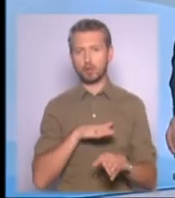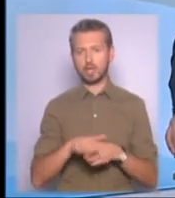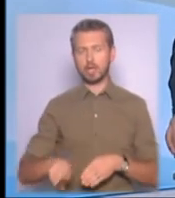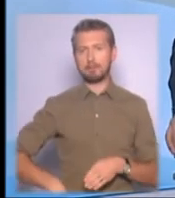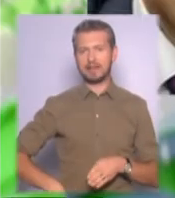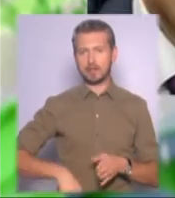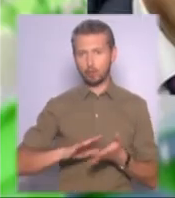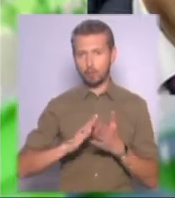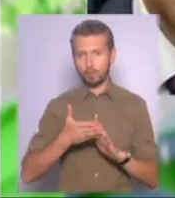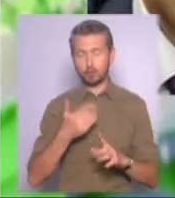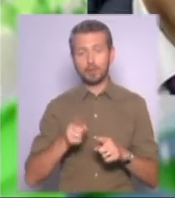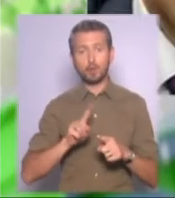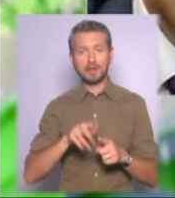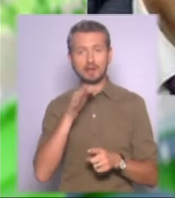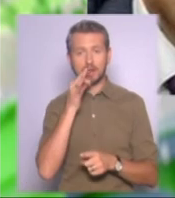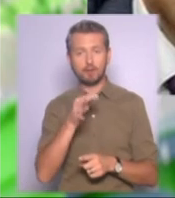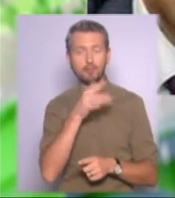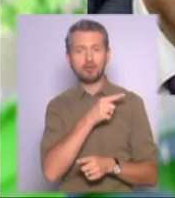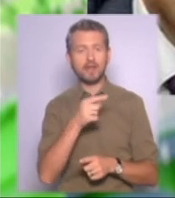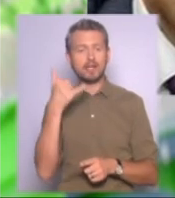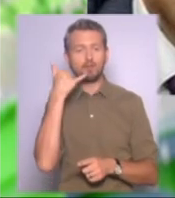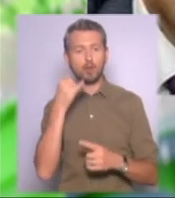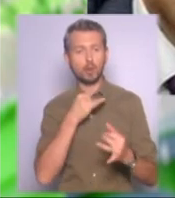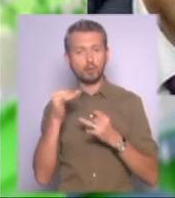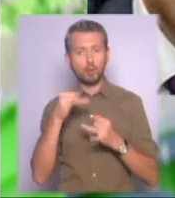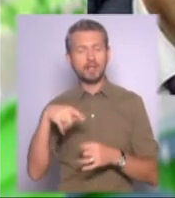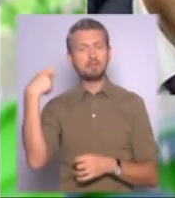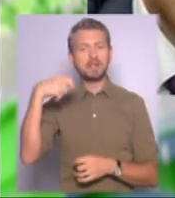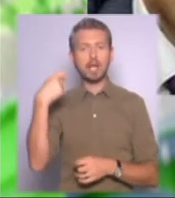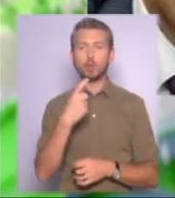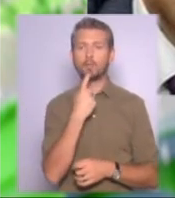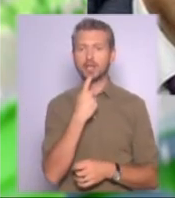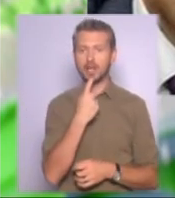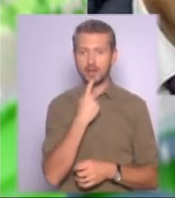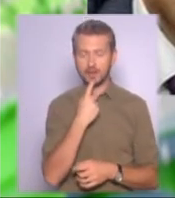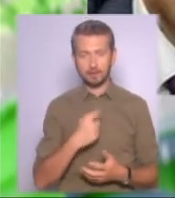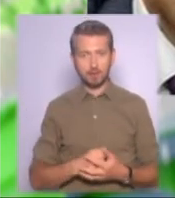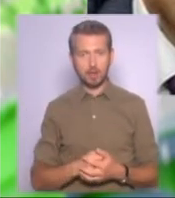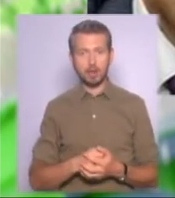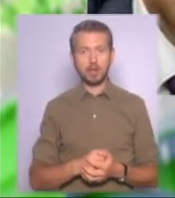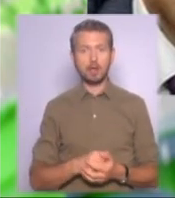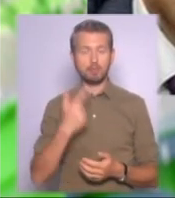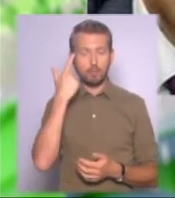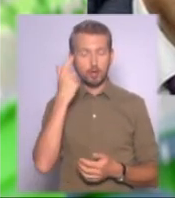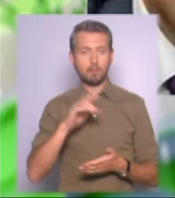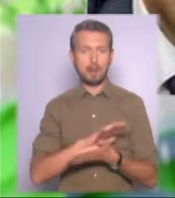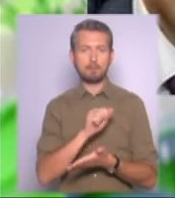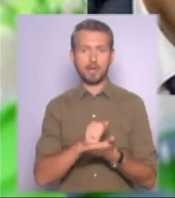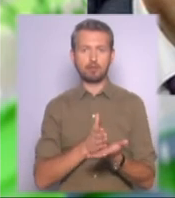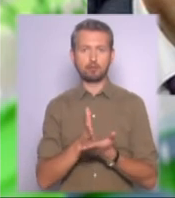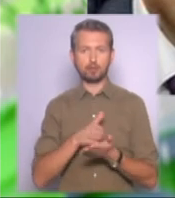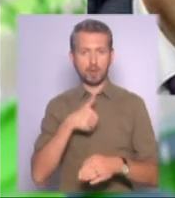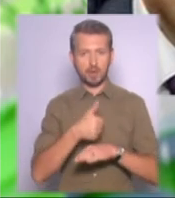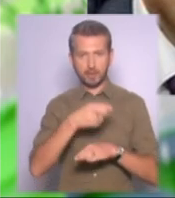сказав під час телефонної розмови з президентом Фінляндії Саулі Ніністьо, повідомляє прес-служба глави держави. Зазначається,